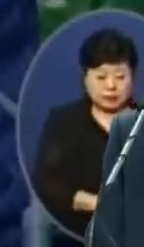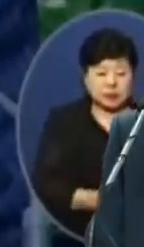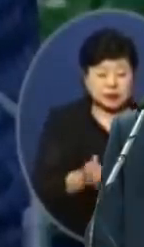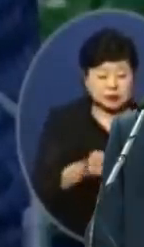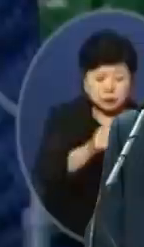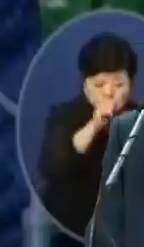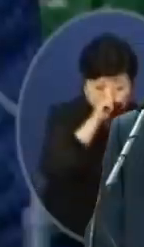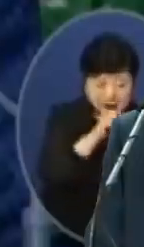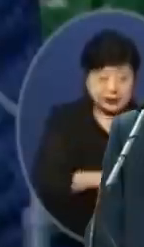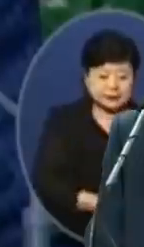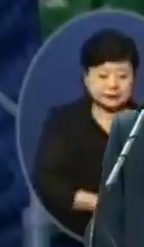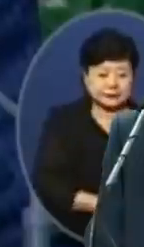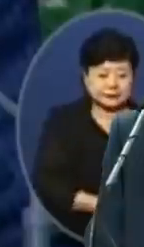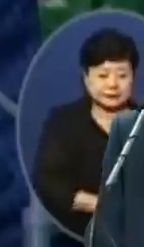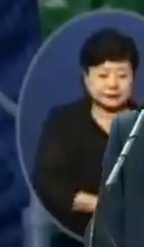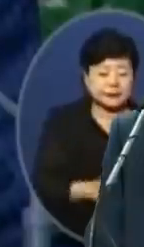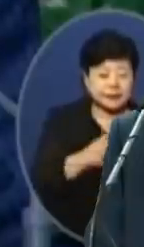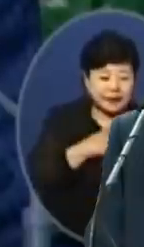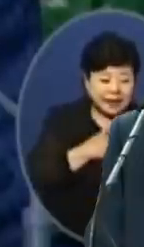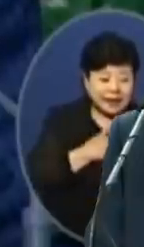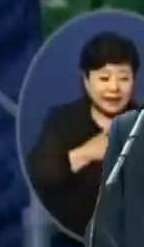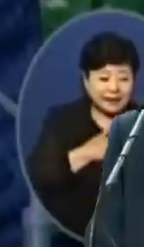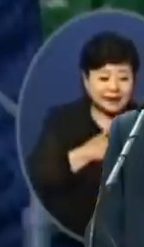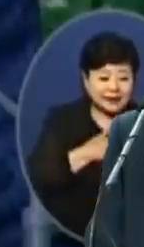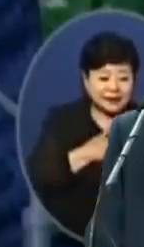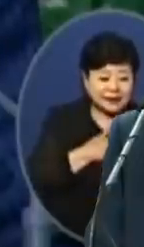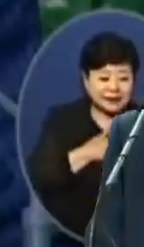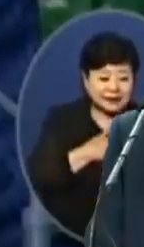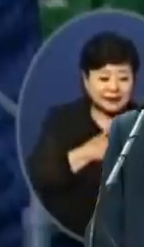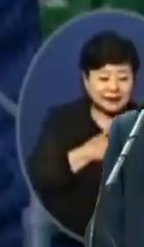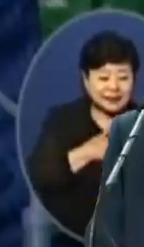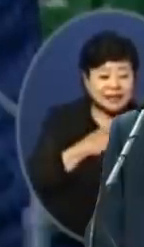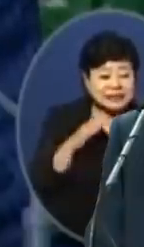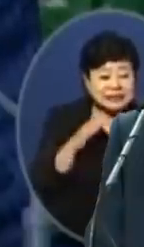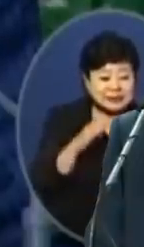그럼 좋습니다. 내가